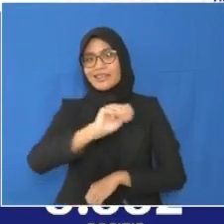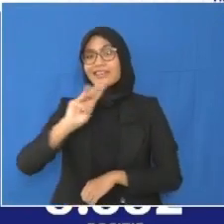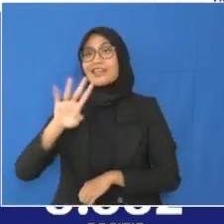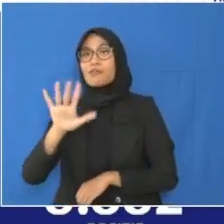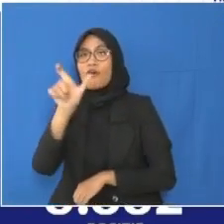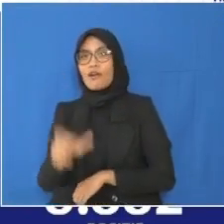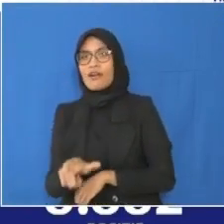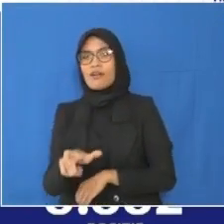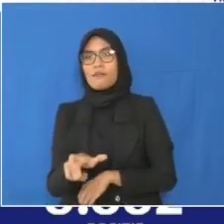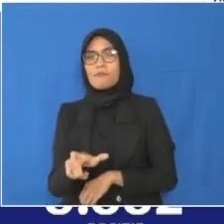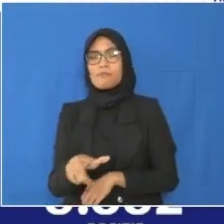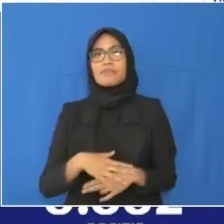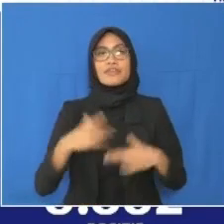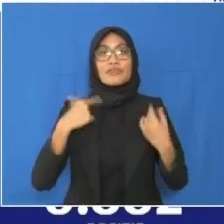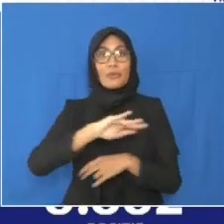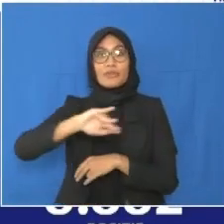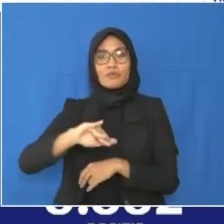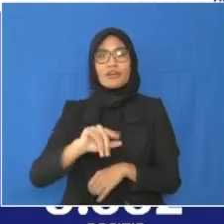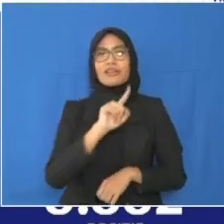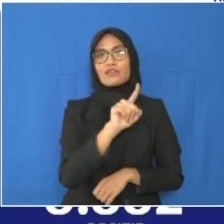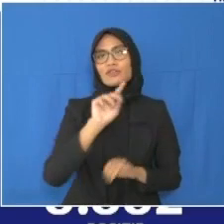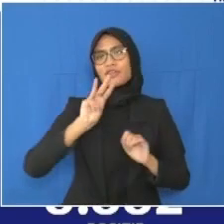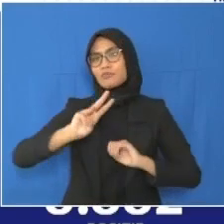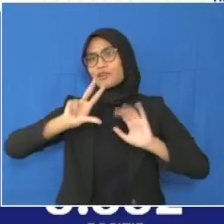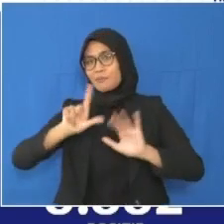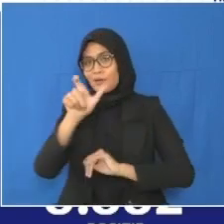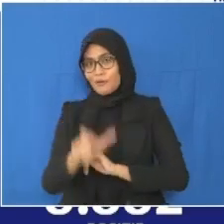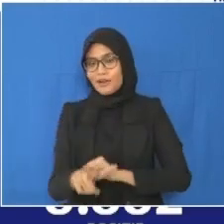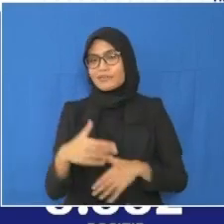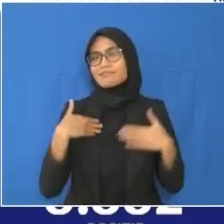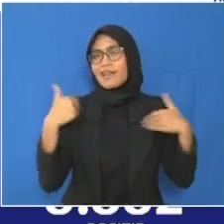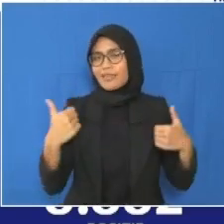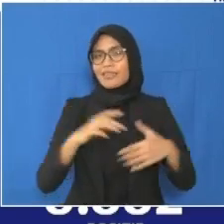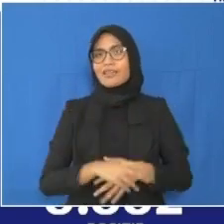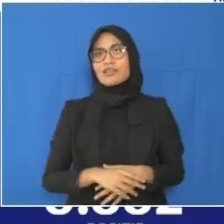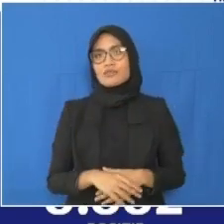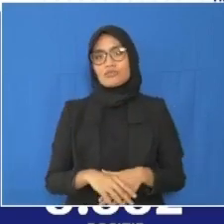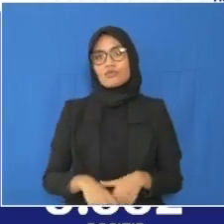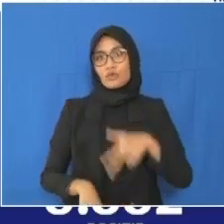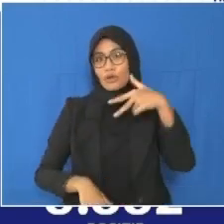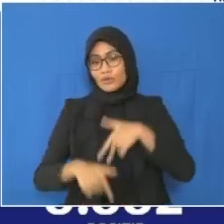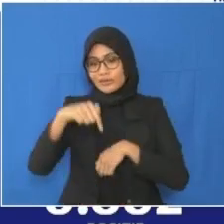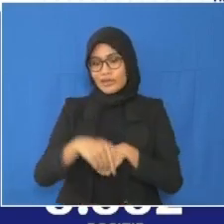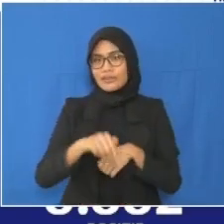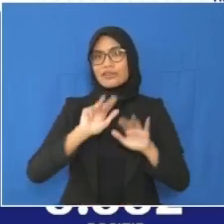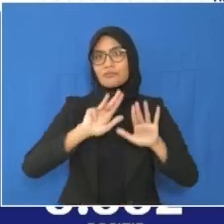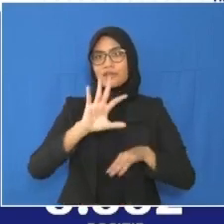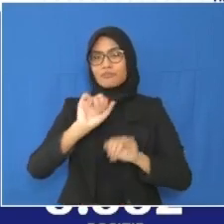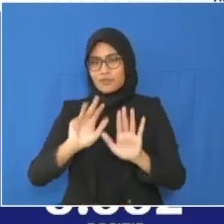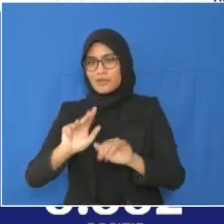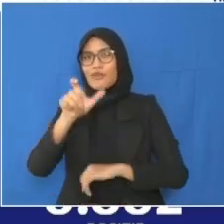orang Jawa Timur 138 di Sulawesi Selatan